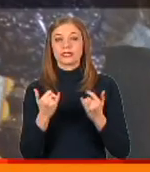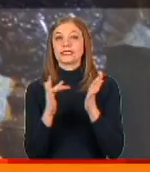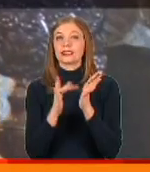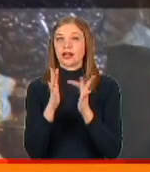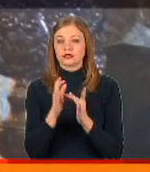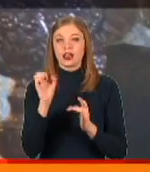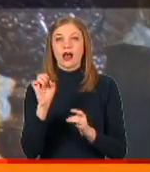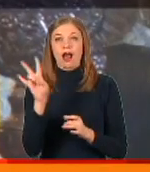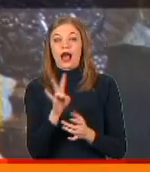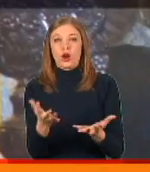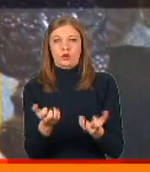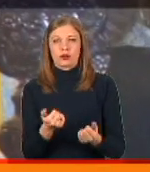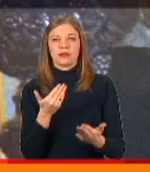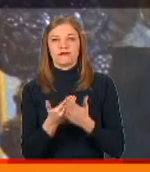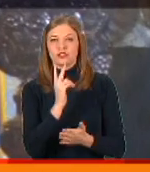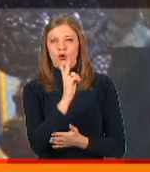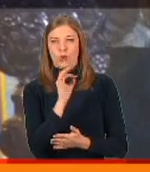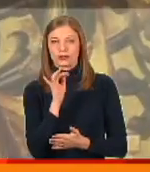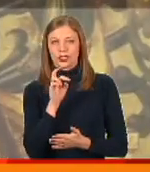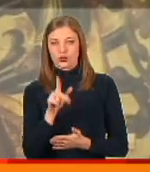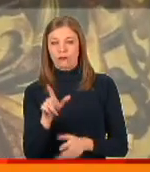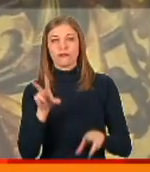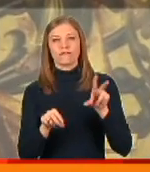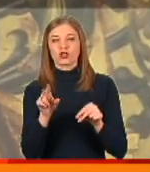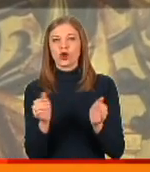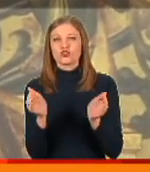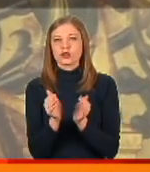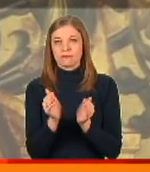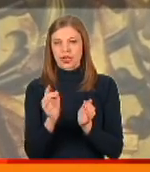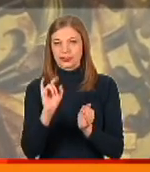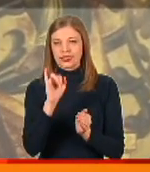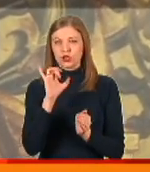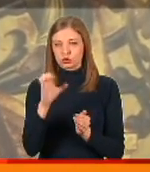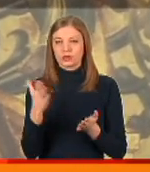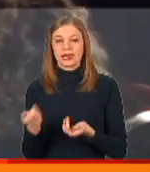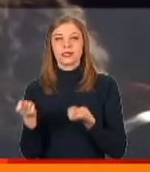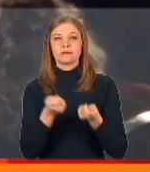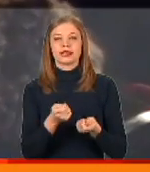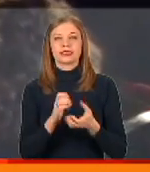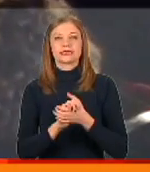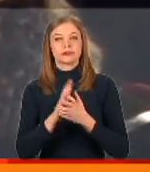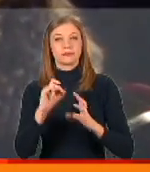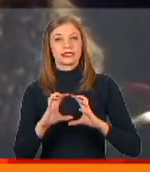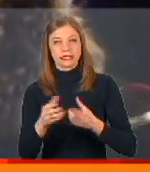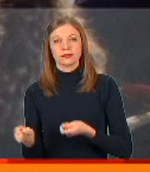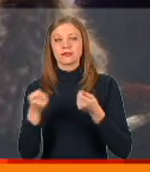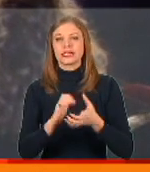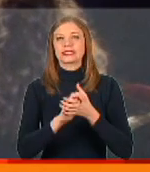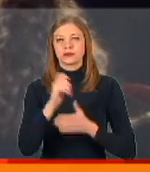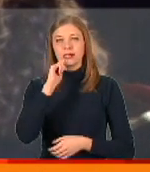але хрещення отримала від Константинополя, бажаючи маленький Ісус, який приніс мир на землю, приніс мир в